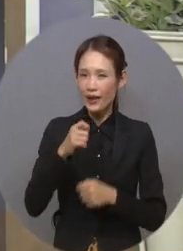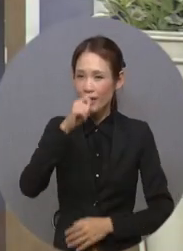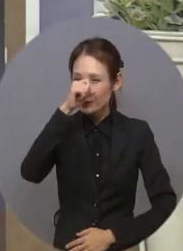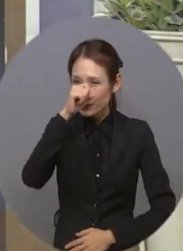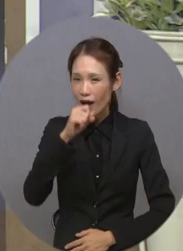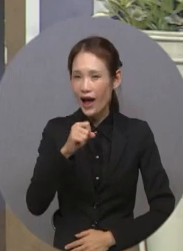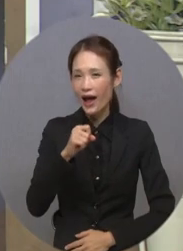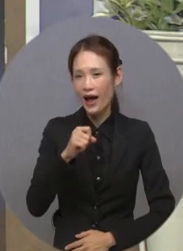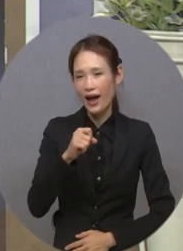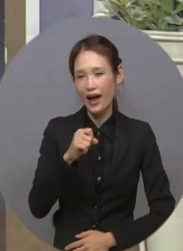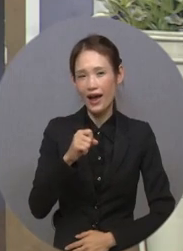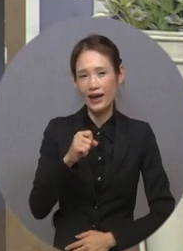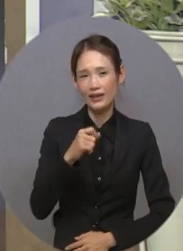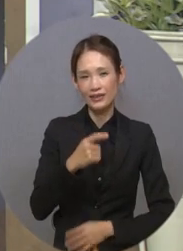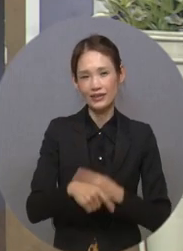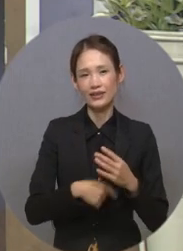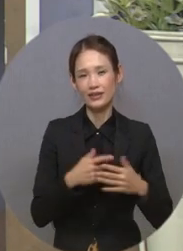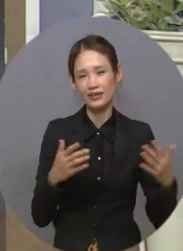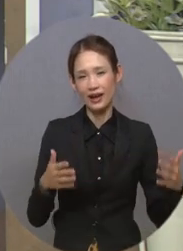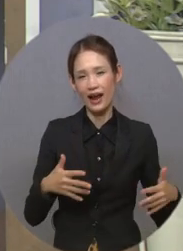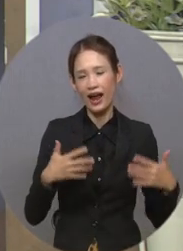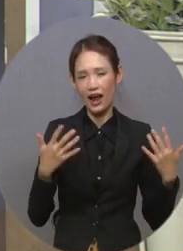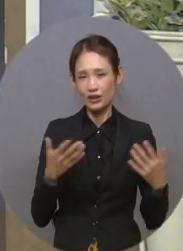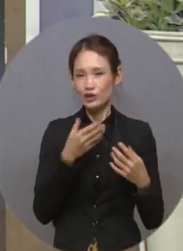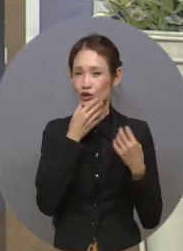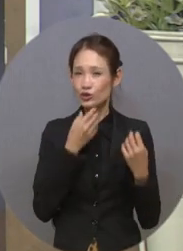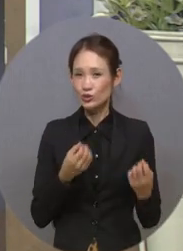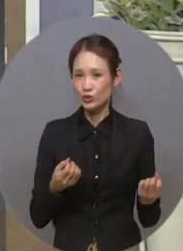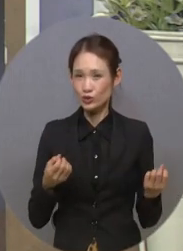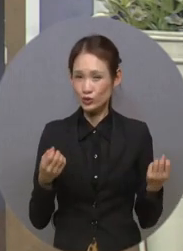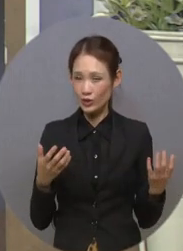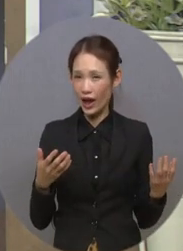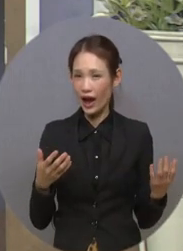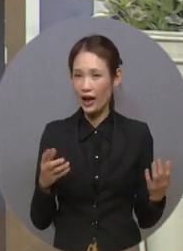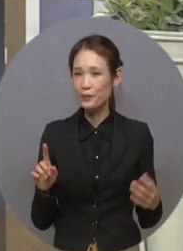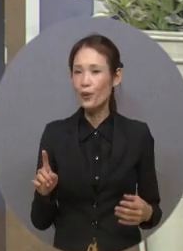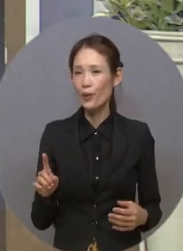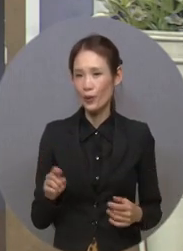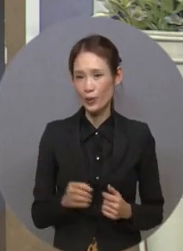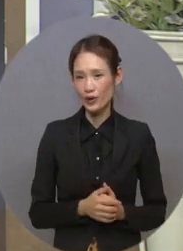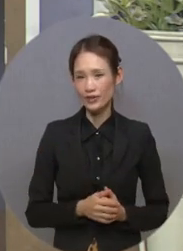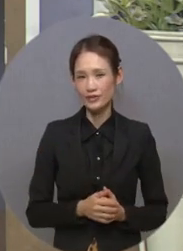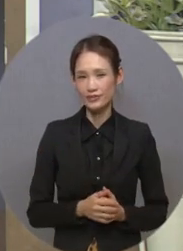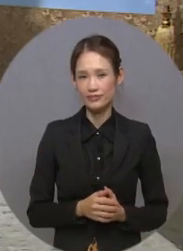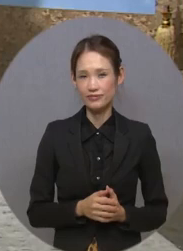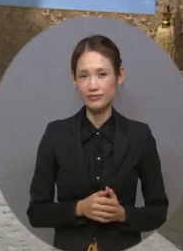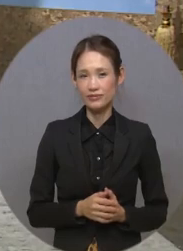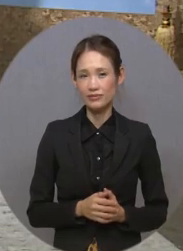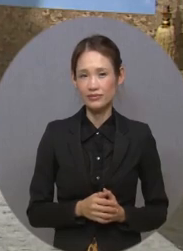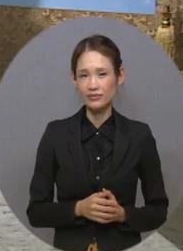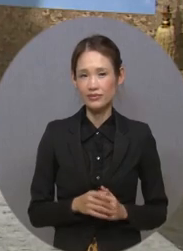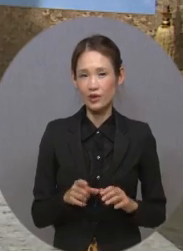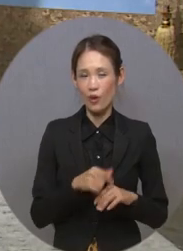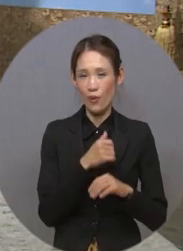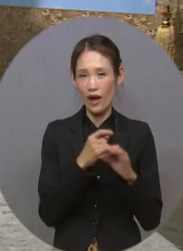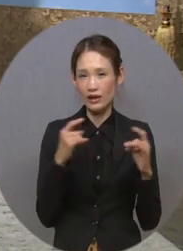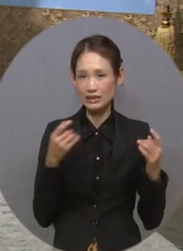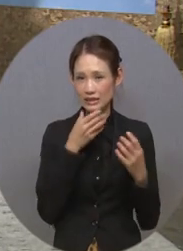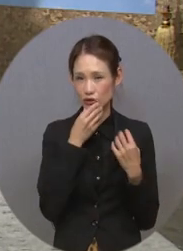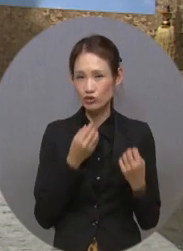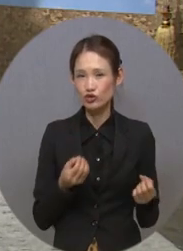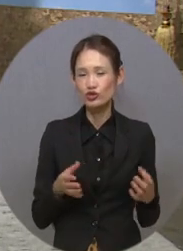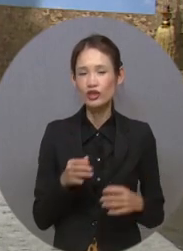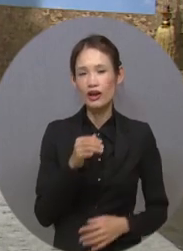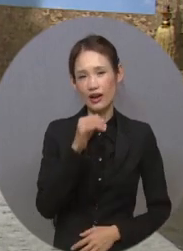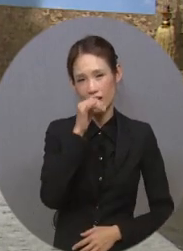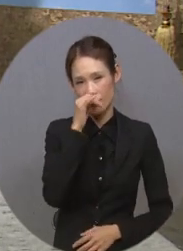가을에 양주에서는 열리는 뭐 축제가 어떤 것들이 좀 있었나요? 일단 왕실 축제도